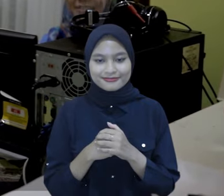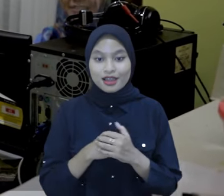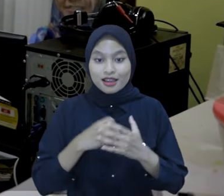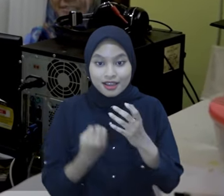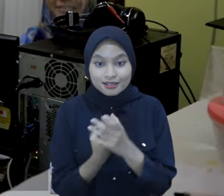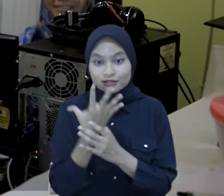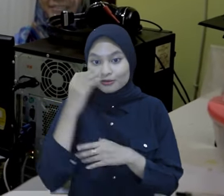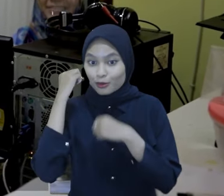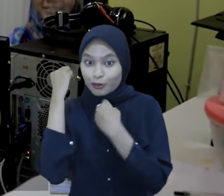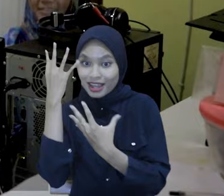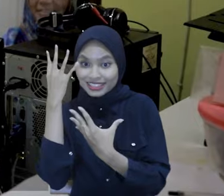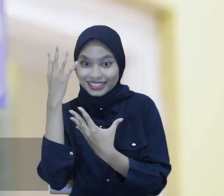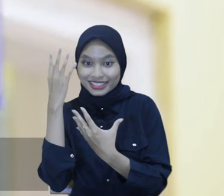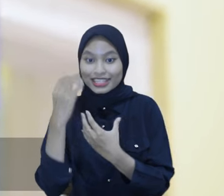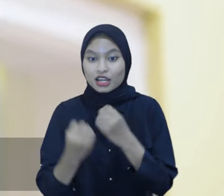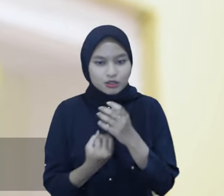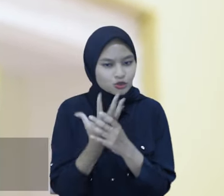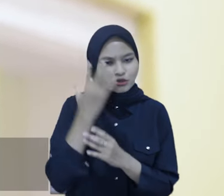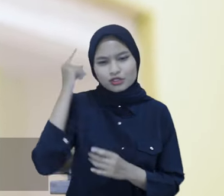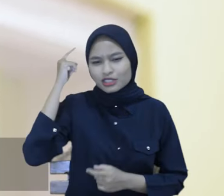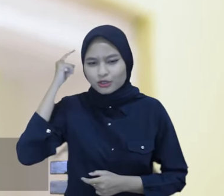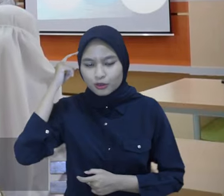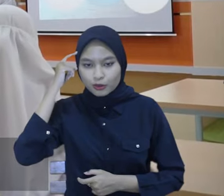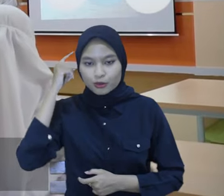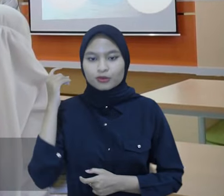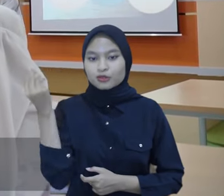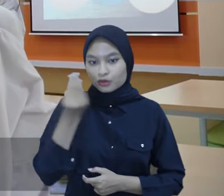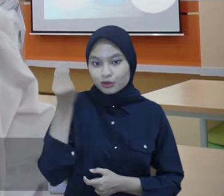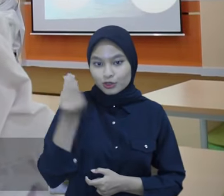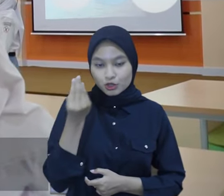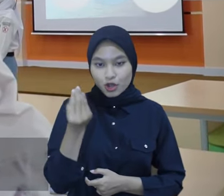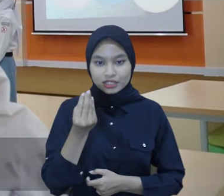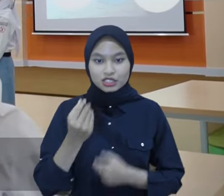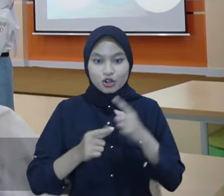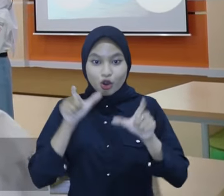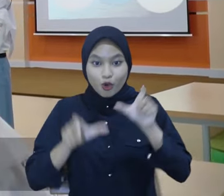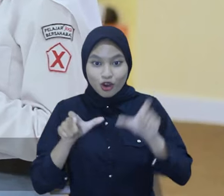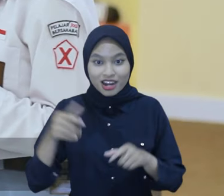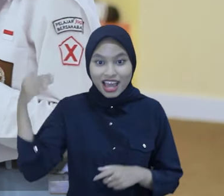Sebagai sumber informasi, sumber pengetahuan, dan rekreasi bagi pemustaka,